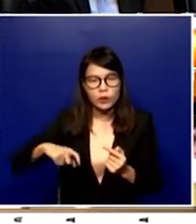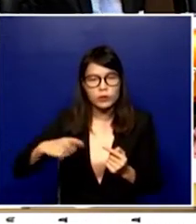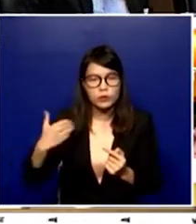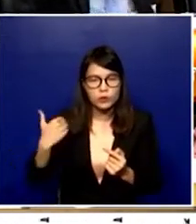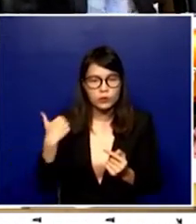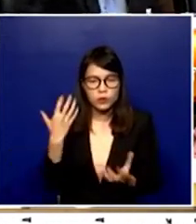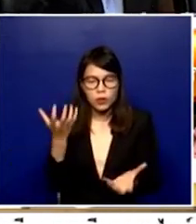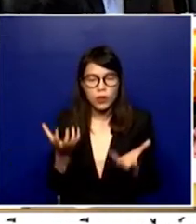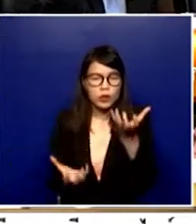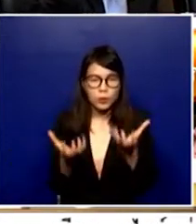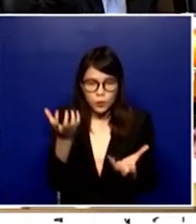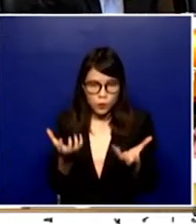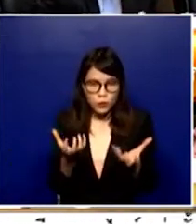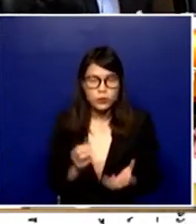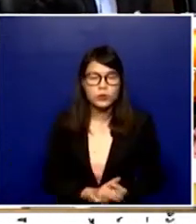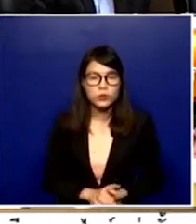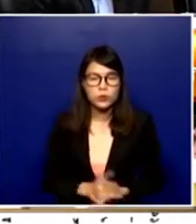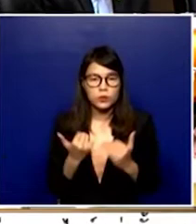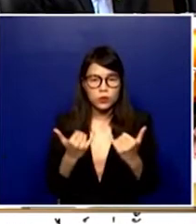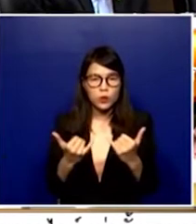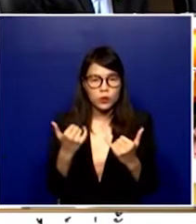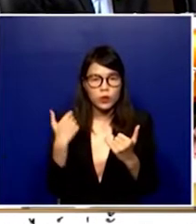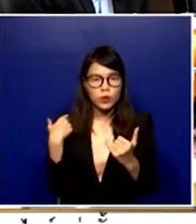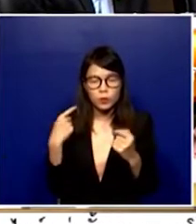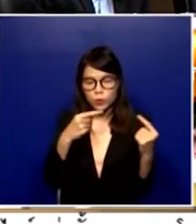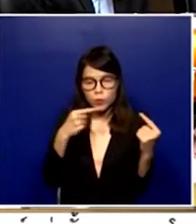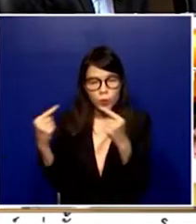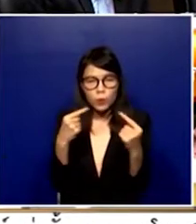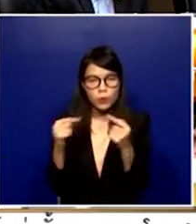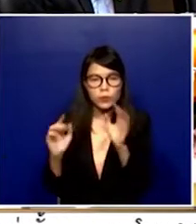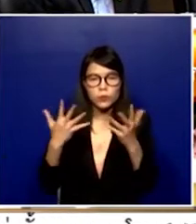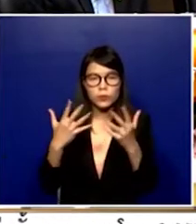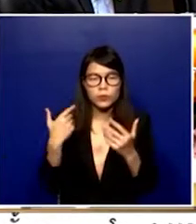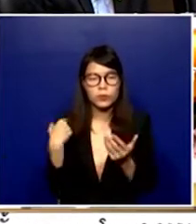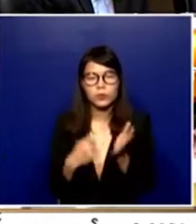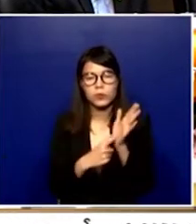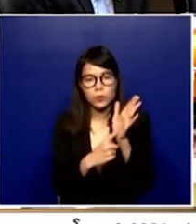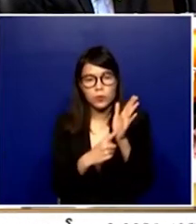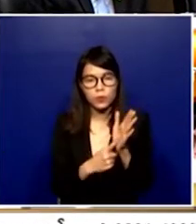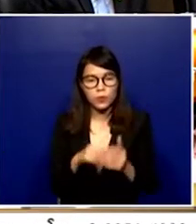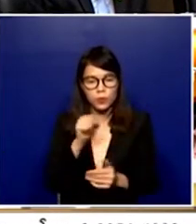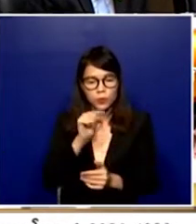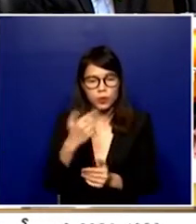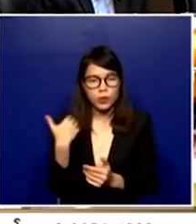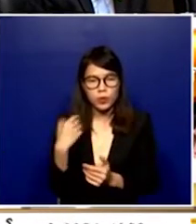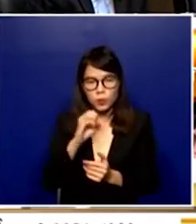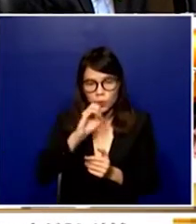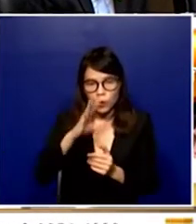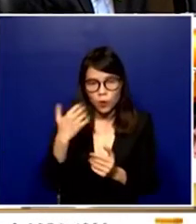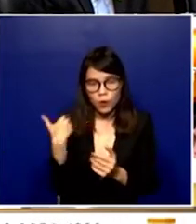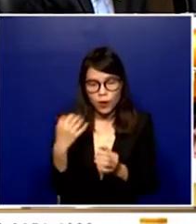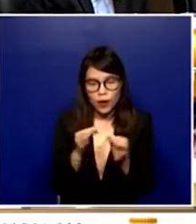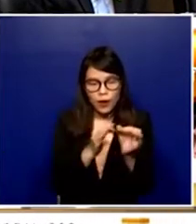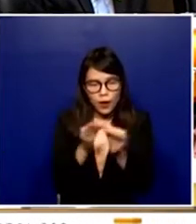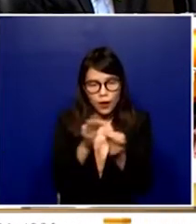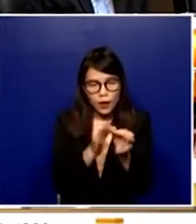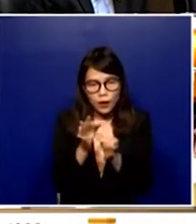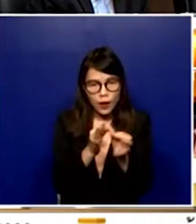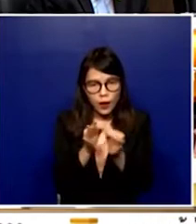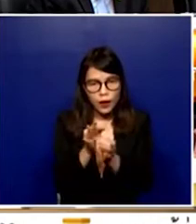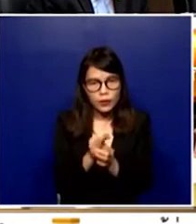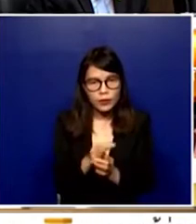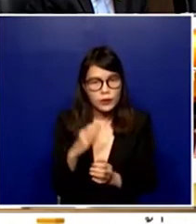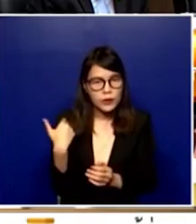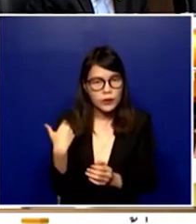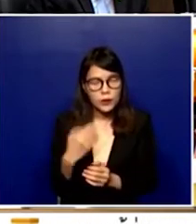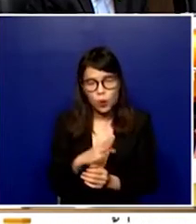เป็นใบเสร็ที่ดีที่สุด ไม่มข้อตัแยงใๆทั้งสิ้นยกเว้นท่านจะบอกว่าท่านให้การเท็ดต่สารแลธรรมนูล